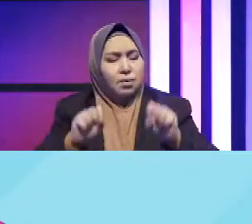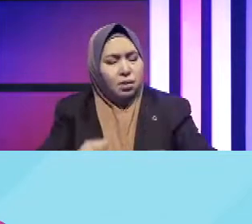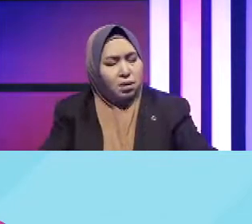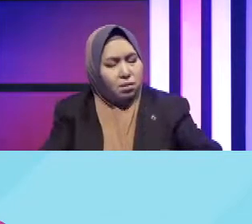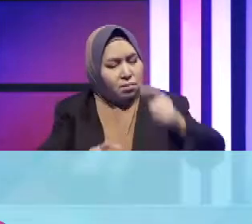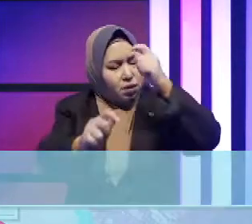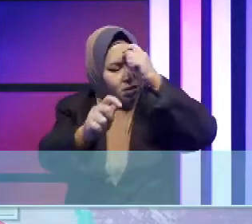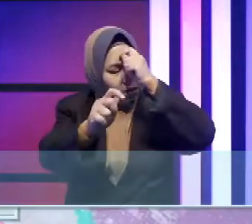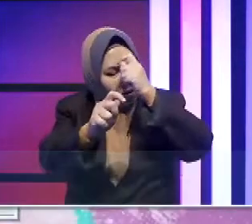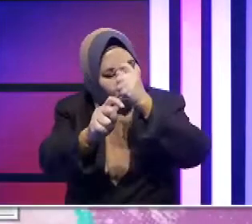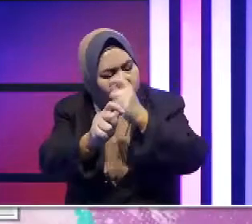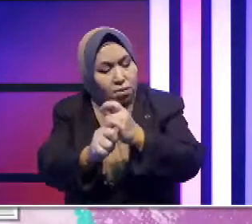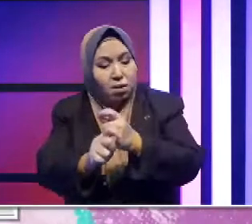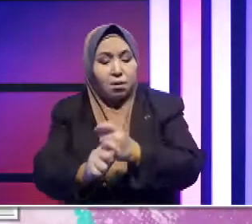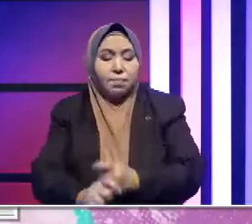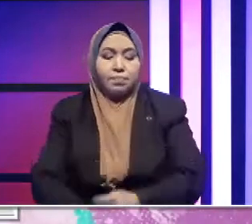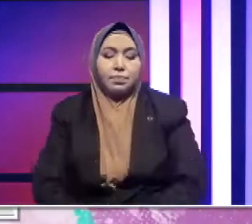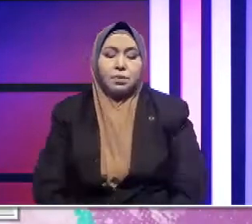يتقون.